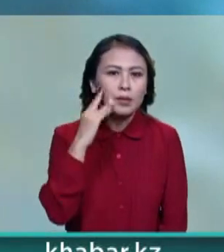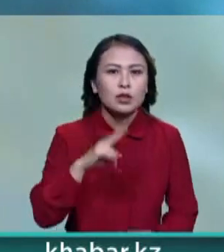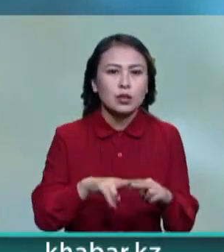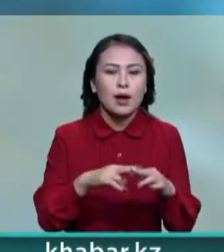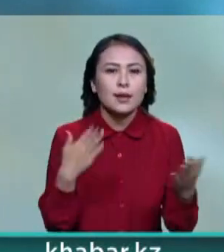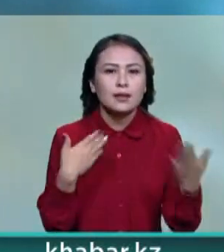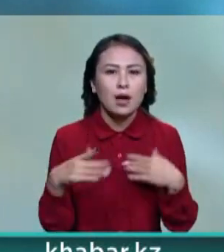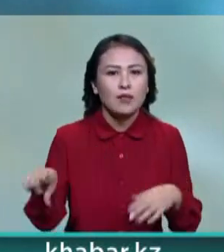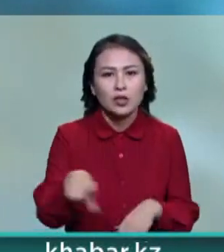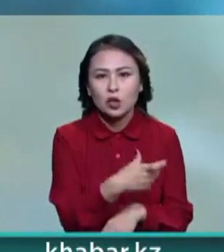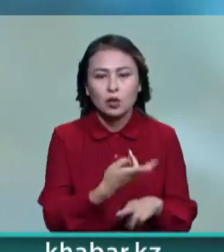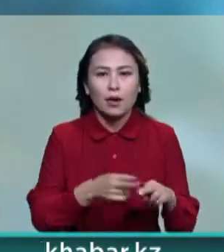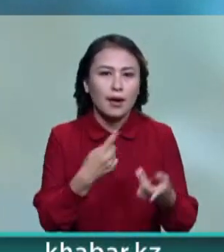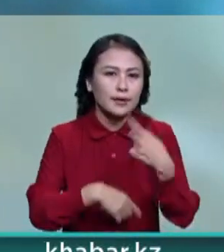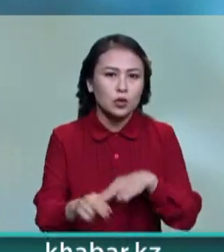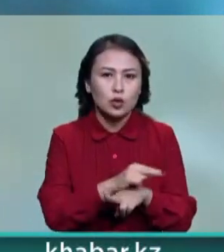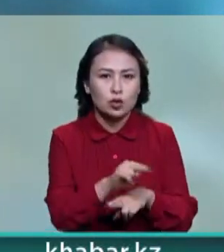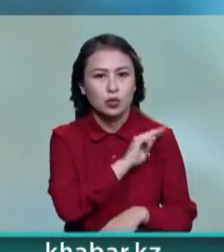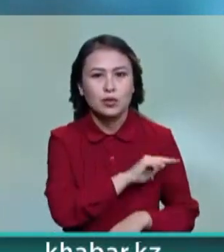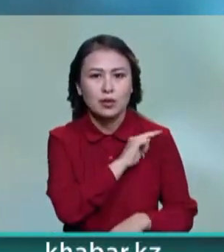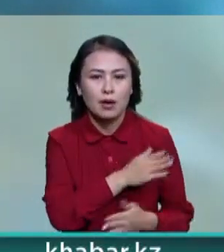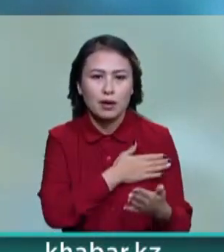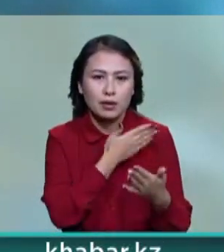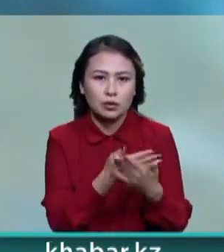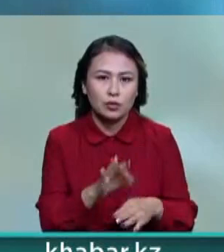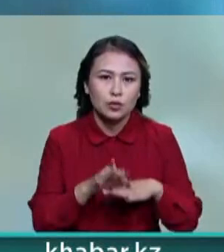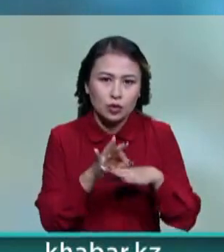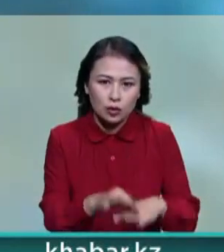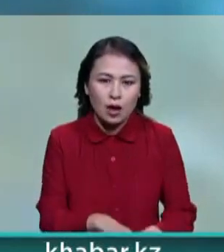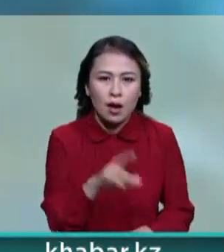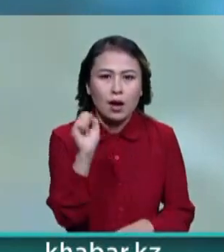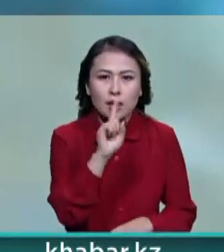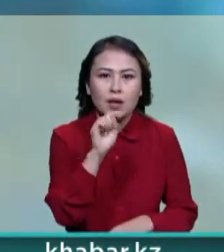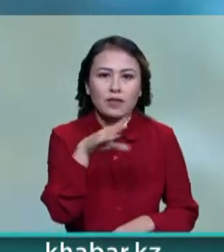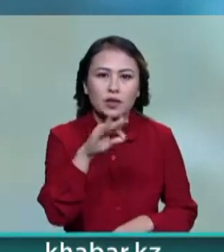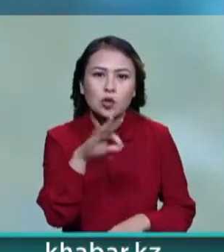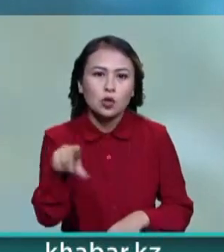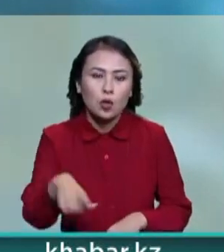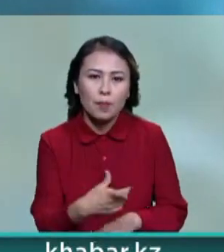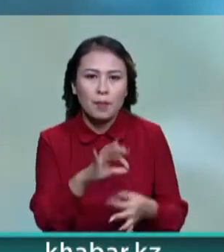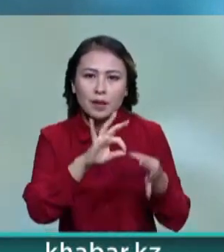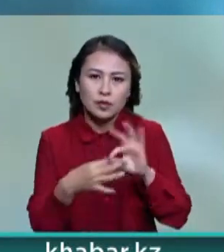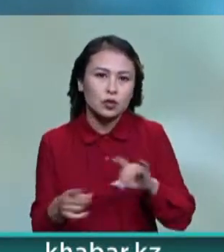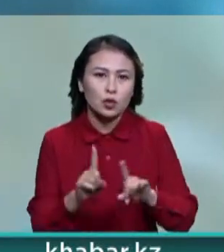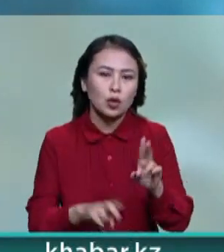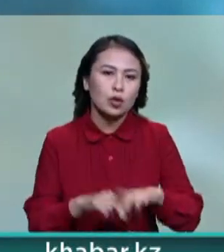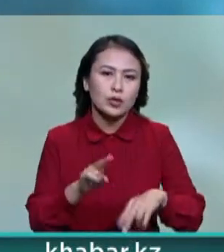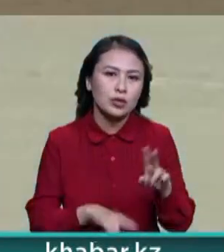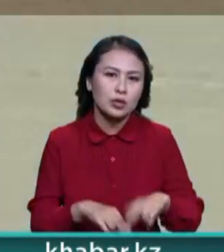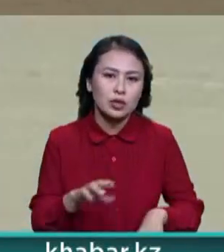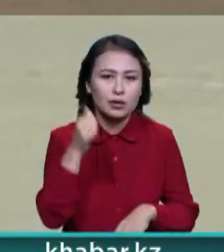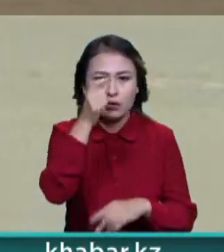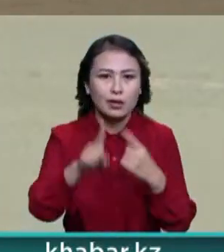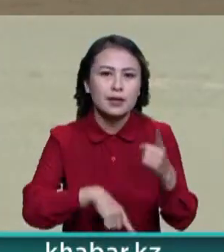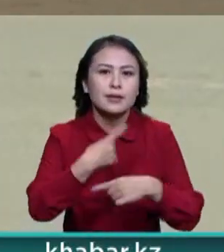Алматы мен Нұр-Сұлтан арасындағы автожолда қайта жөндеу жұмыстары қарқынды жүріп жатыр. Қазавтожолдың мәліметінше жол құрылысы